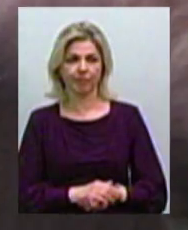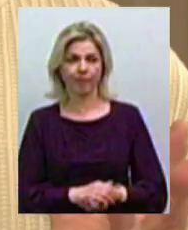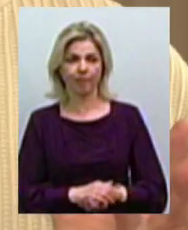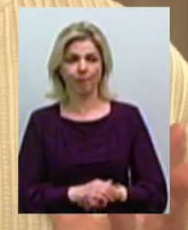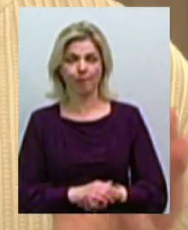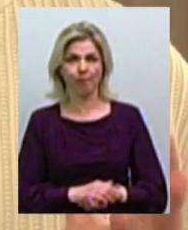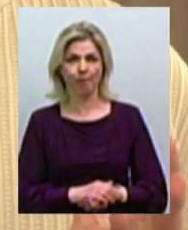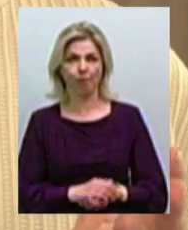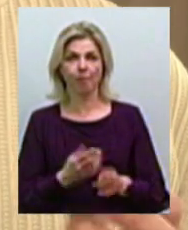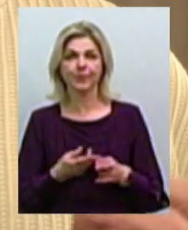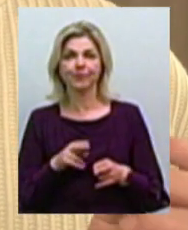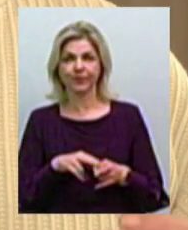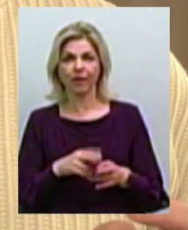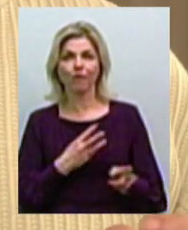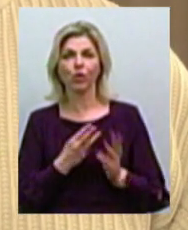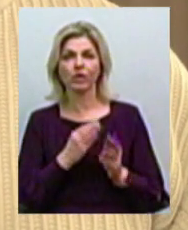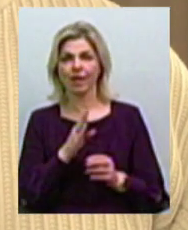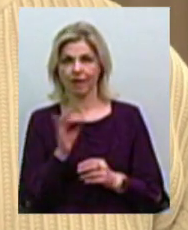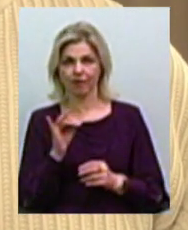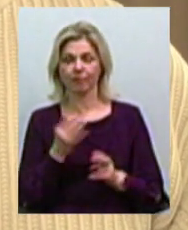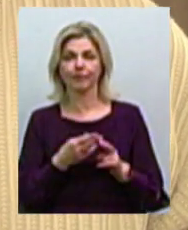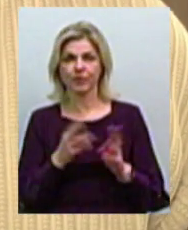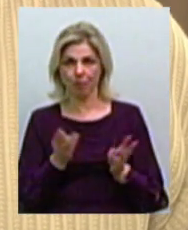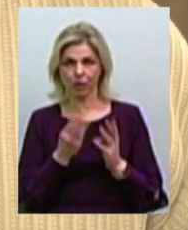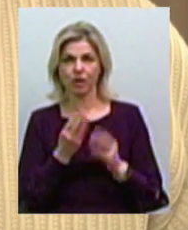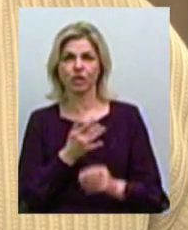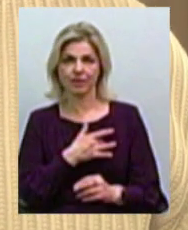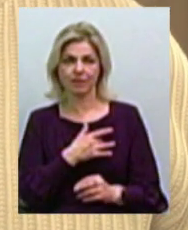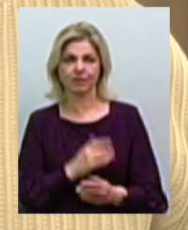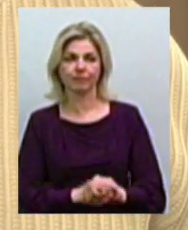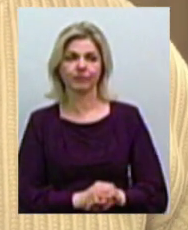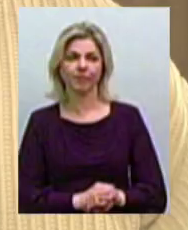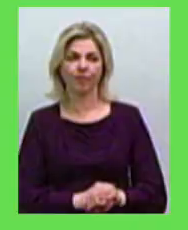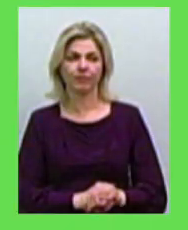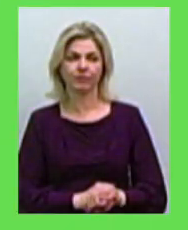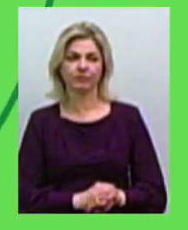Оце волонтери. Палаюче серце. Якщо в тебе серце палає, ти волонтер. По-другому я не знаю.